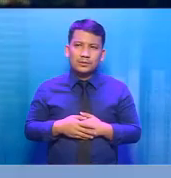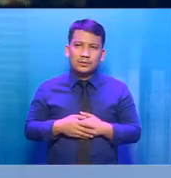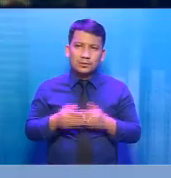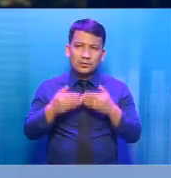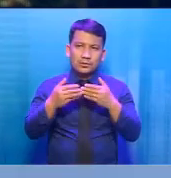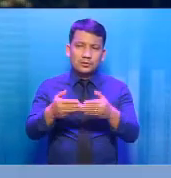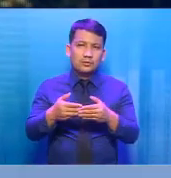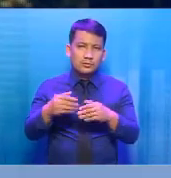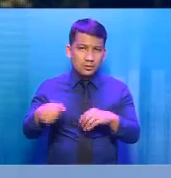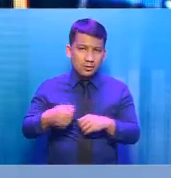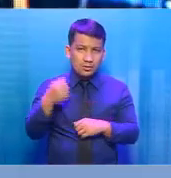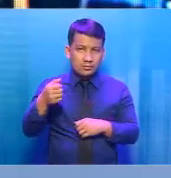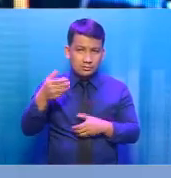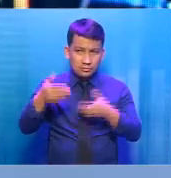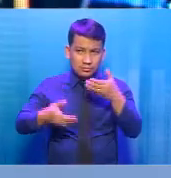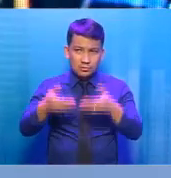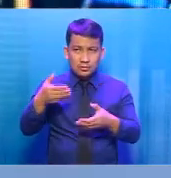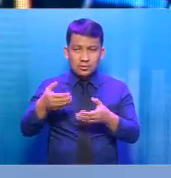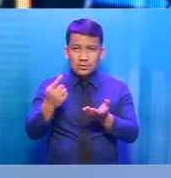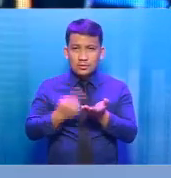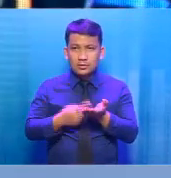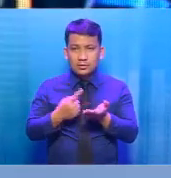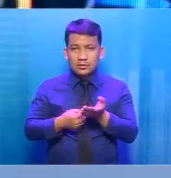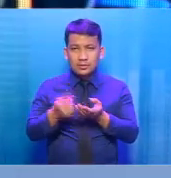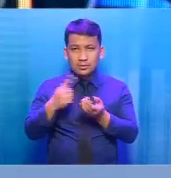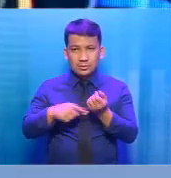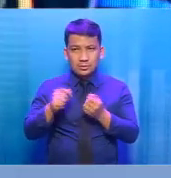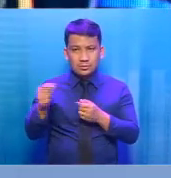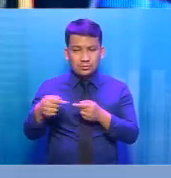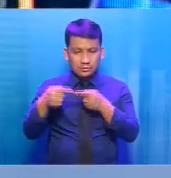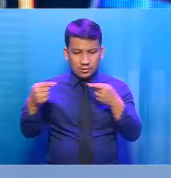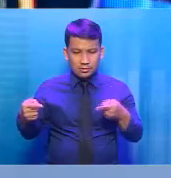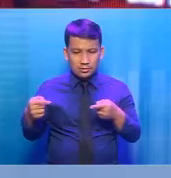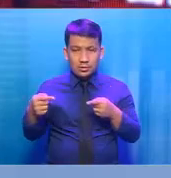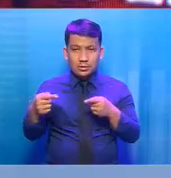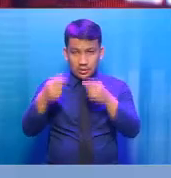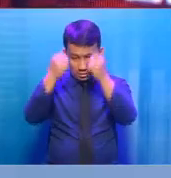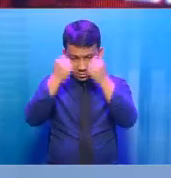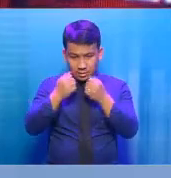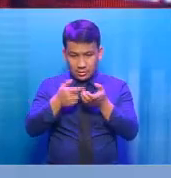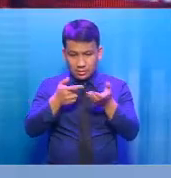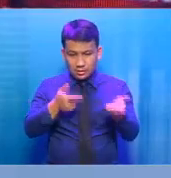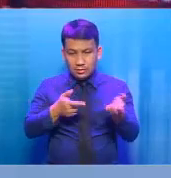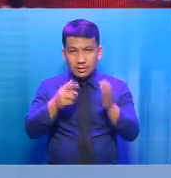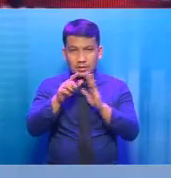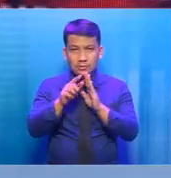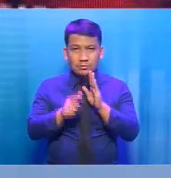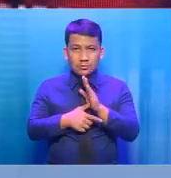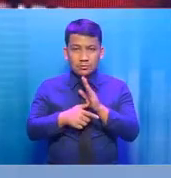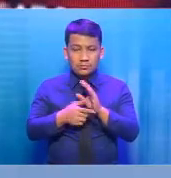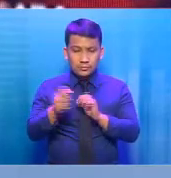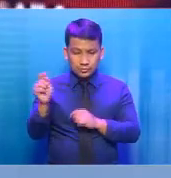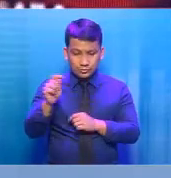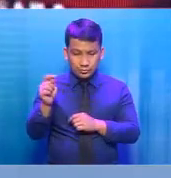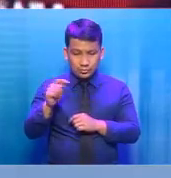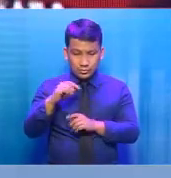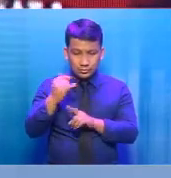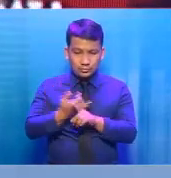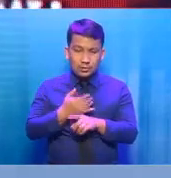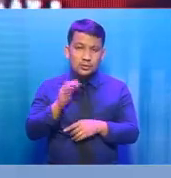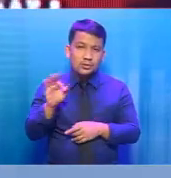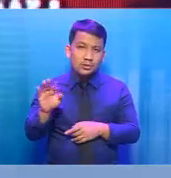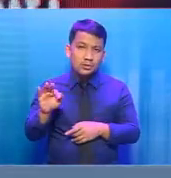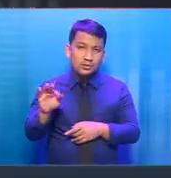Ipinagpaliban ng Korte Suprema ang oral arguments kaugnay ng anti-terror law na nakatakda na sana sa Martes, January